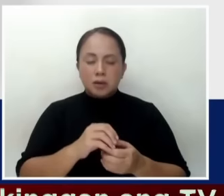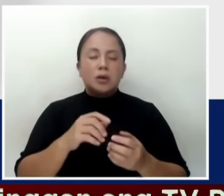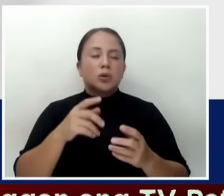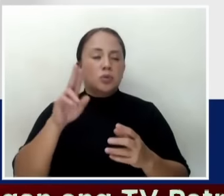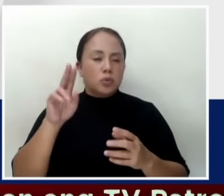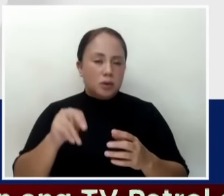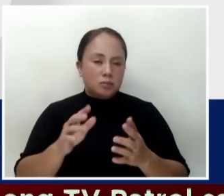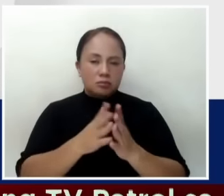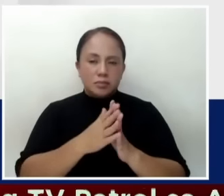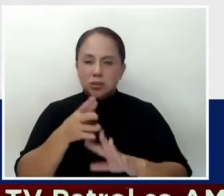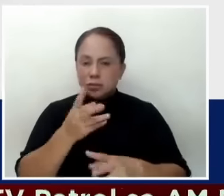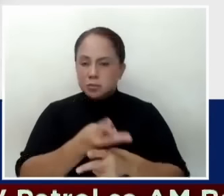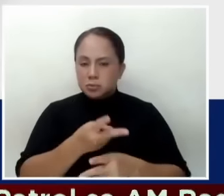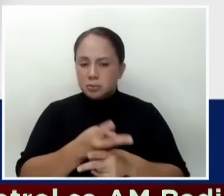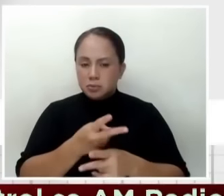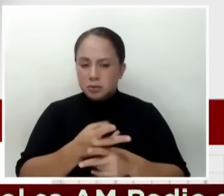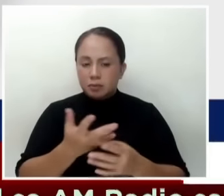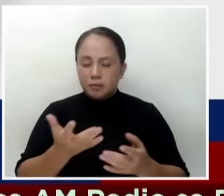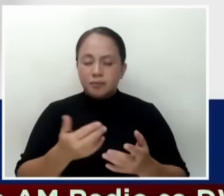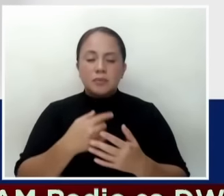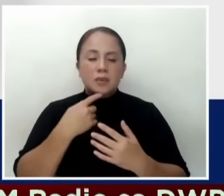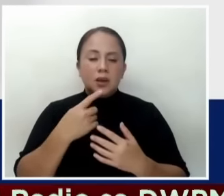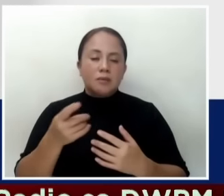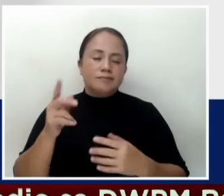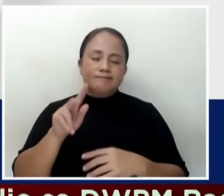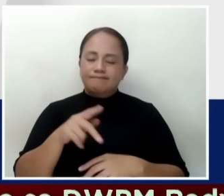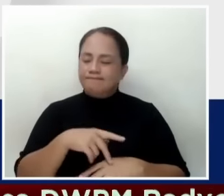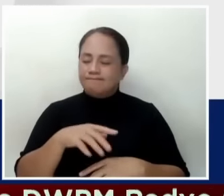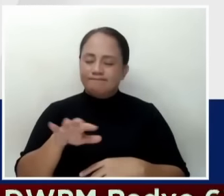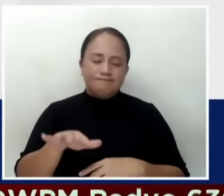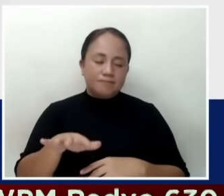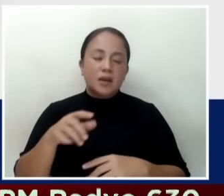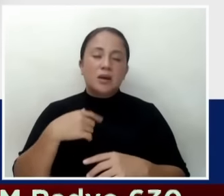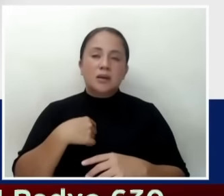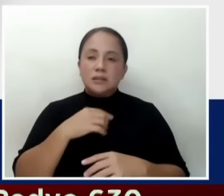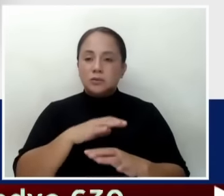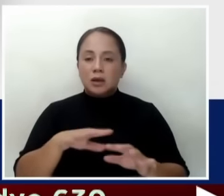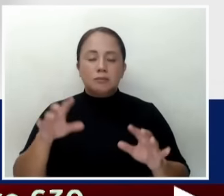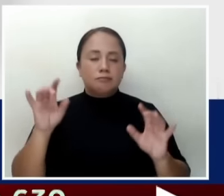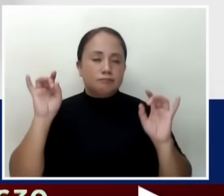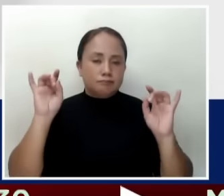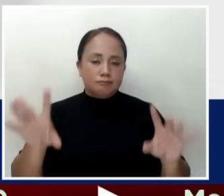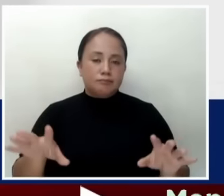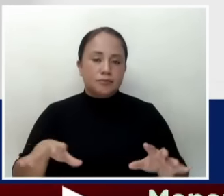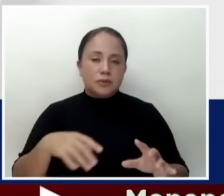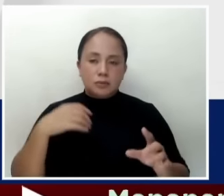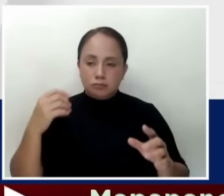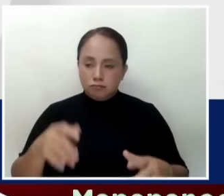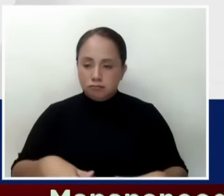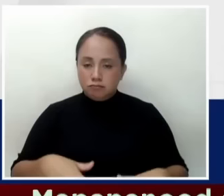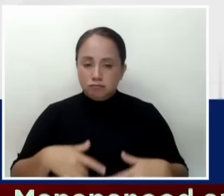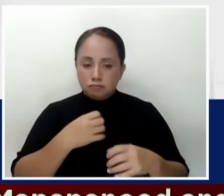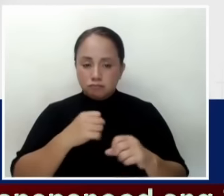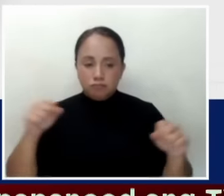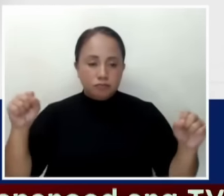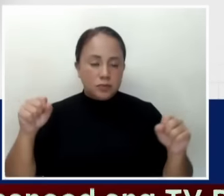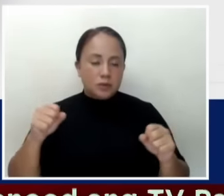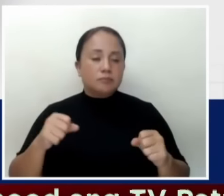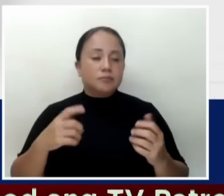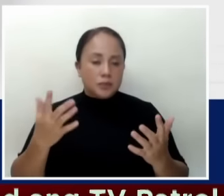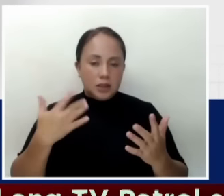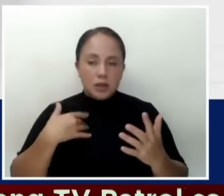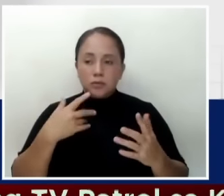gulo. Mariin ding kinondena ng Pilipinas ang anumang aksyon na maglalagay sa panganib sa kanilang kaligtasan at seguridad habang